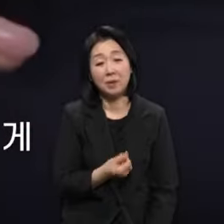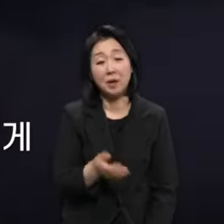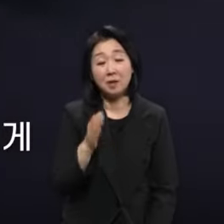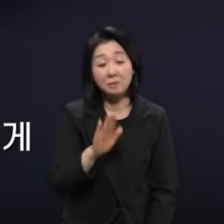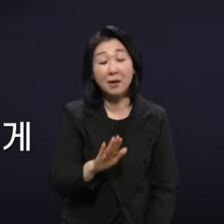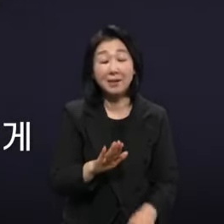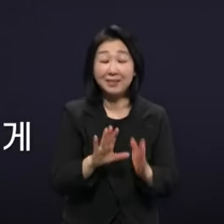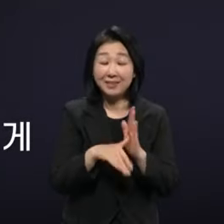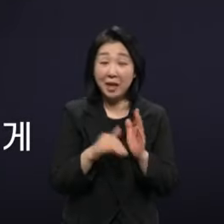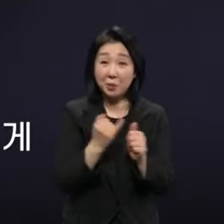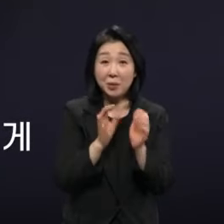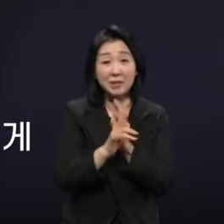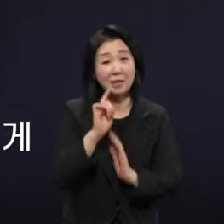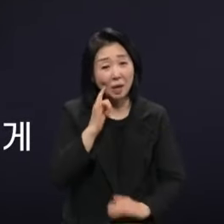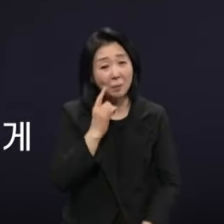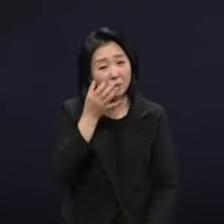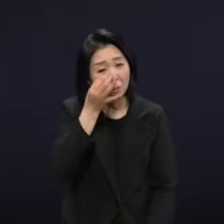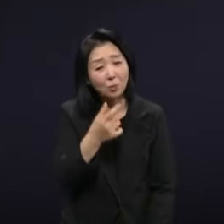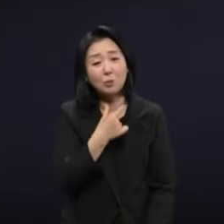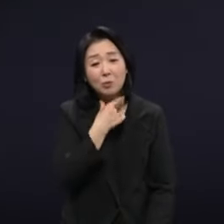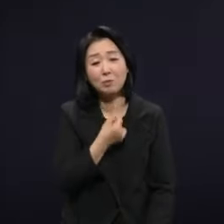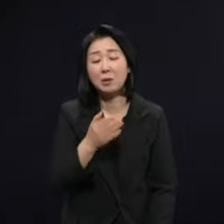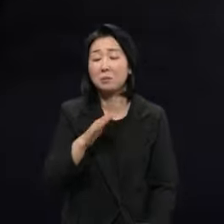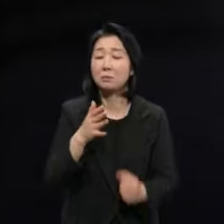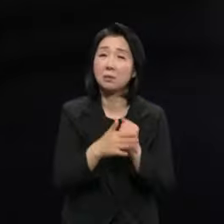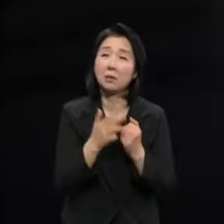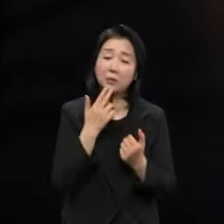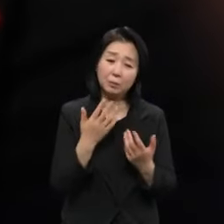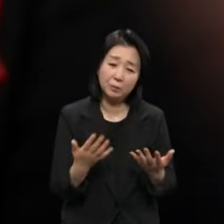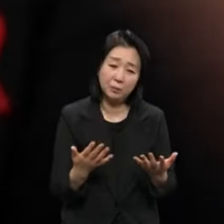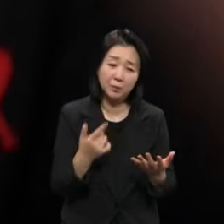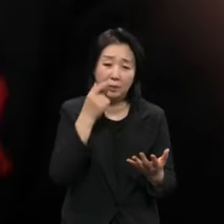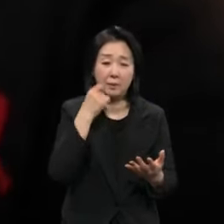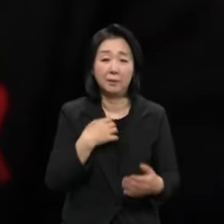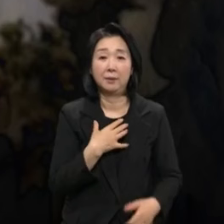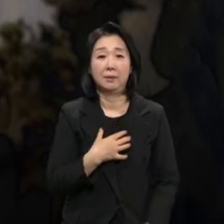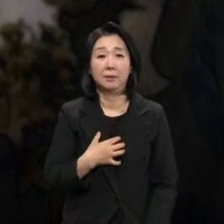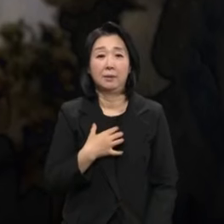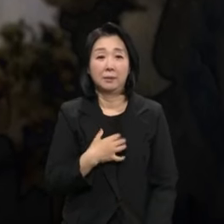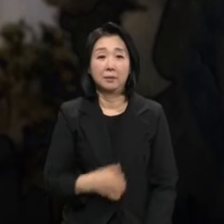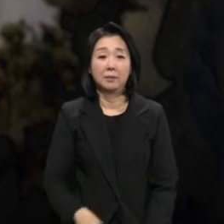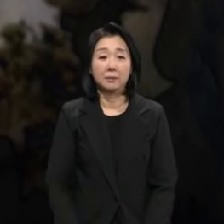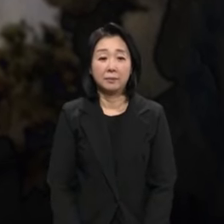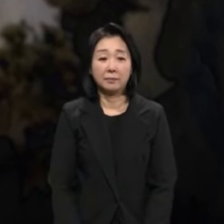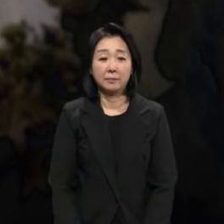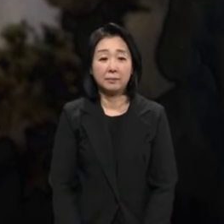예뻤다 이렇게 보여주고 싶은 사진이 없다는 게 그냥 좀 너무 슬픈 것 같아요.